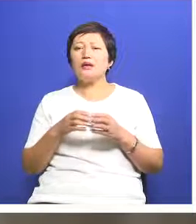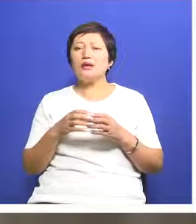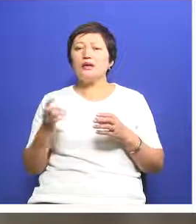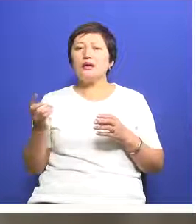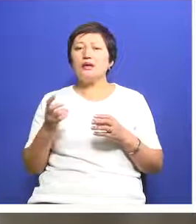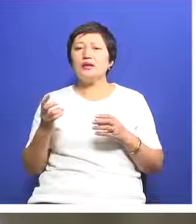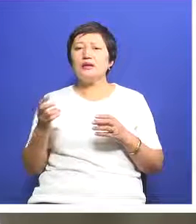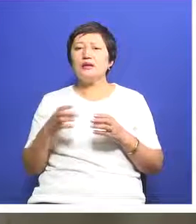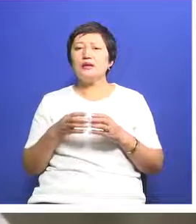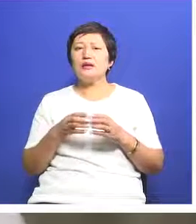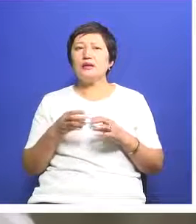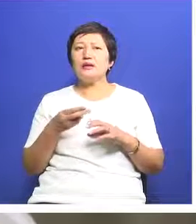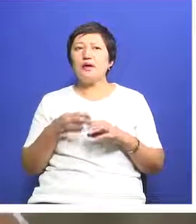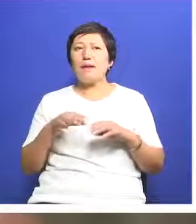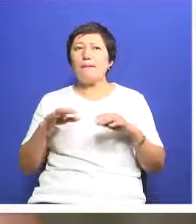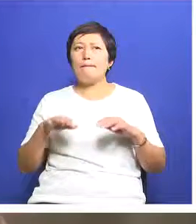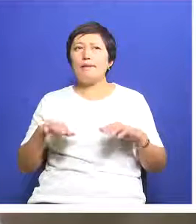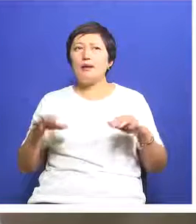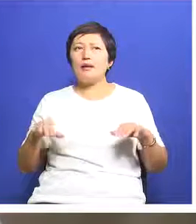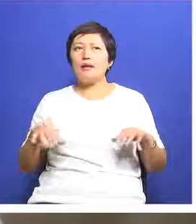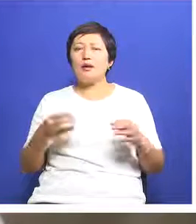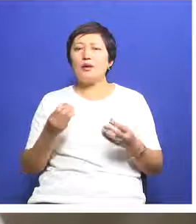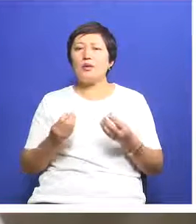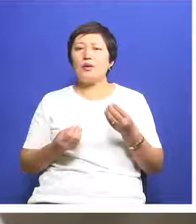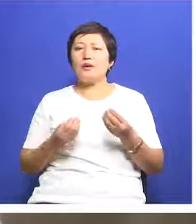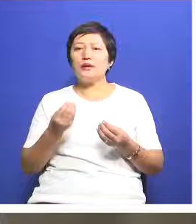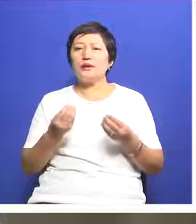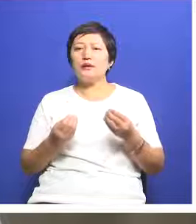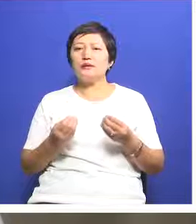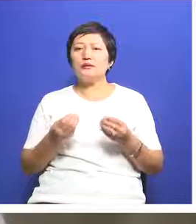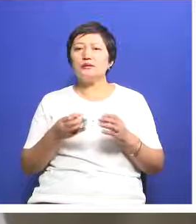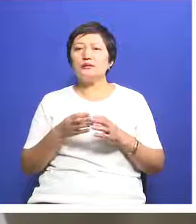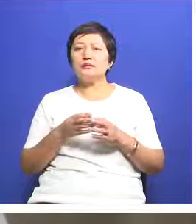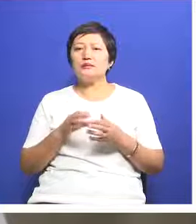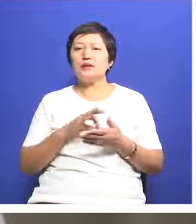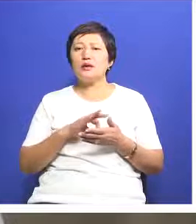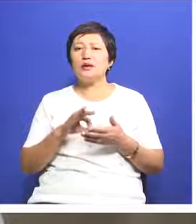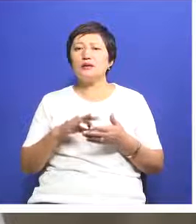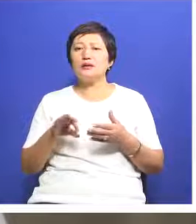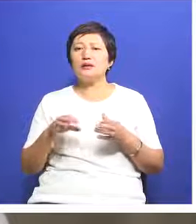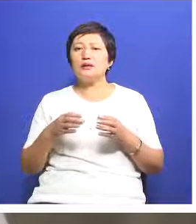осы жердің әкімі. Балаларға ойын алаңына не тастағанмын деді.